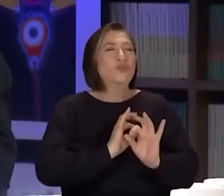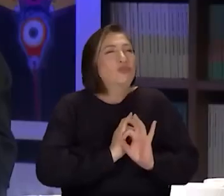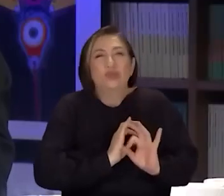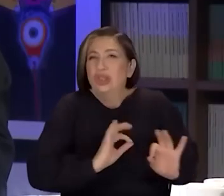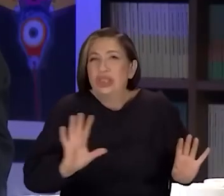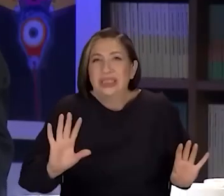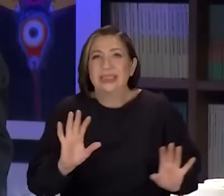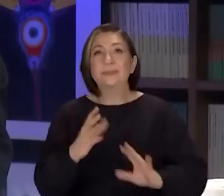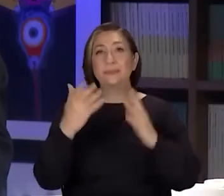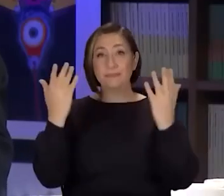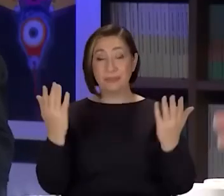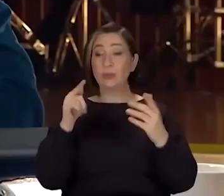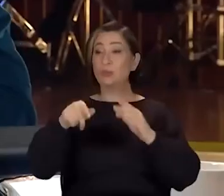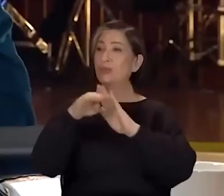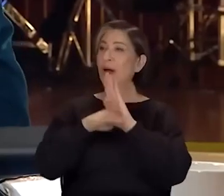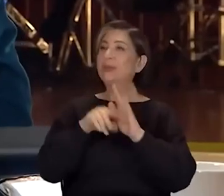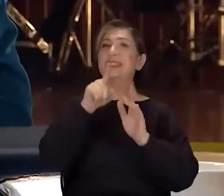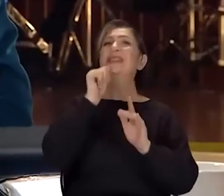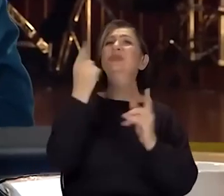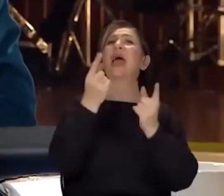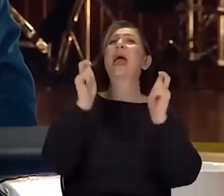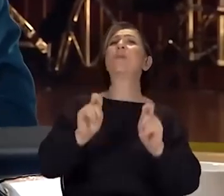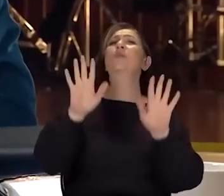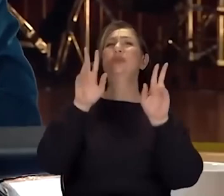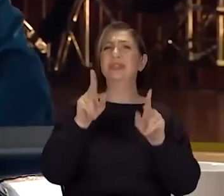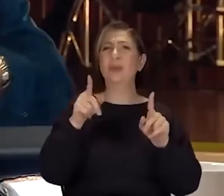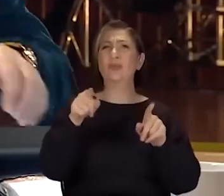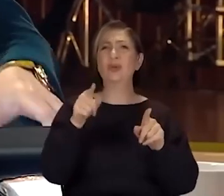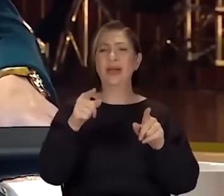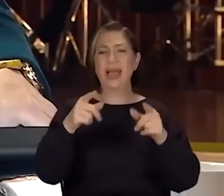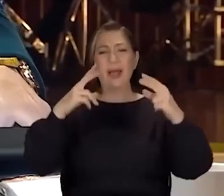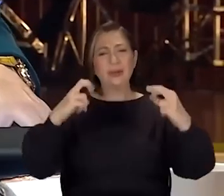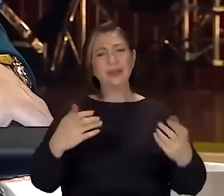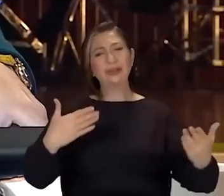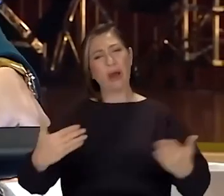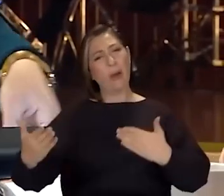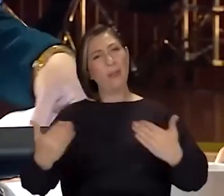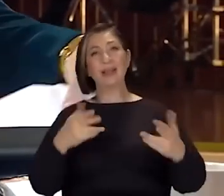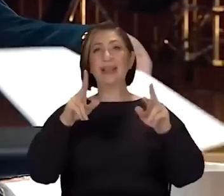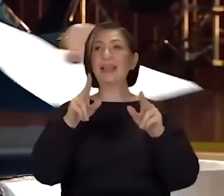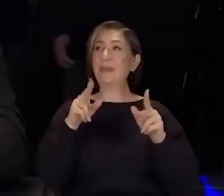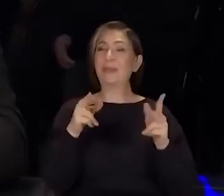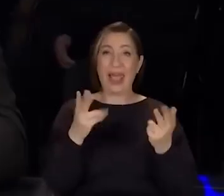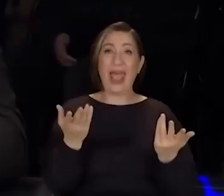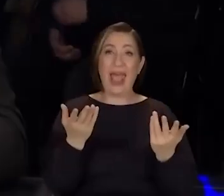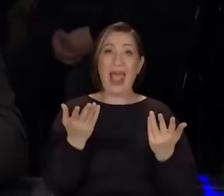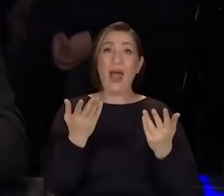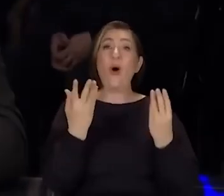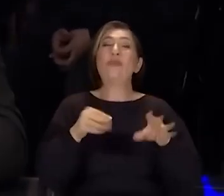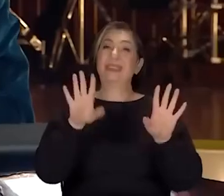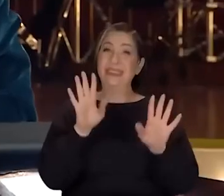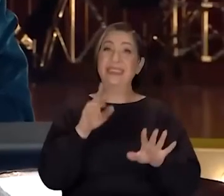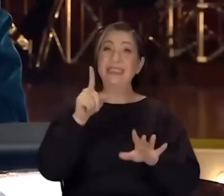o. Evet, bu arada tabii ki programı sanki siz hiçbir şey yapmıyorsunuz da buraya kıraat etmeye gelmişsiniz gibi de şey